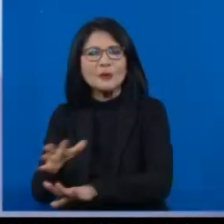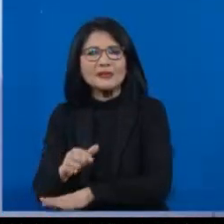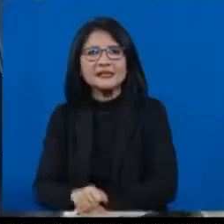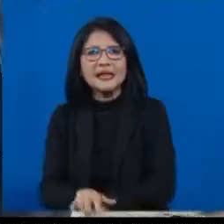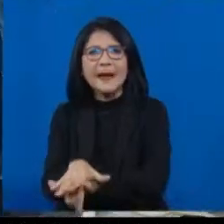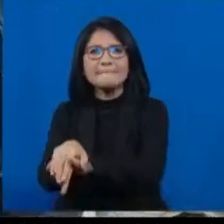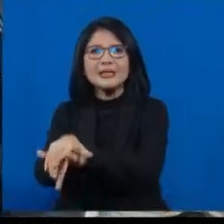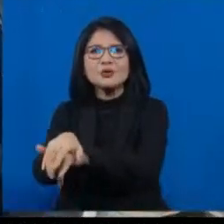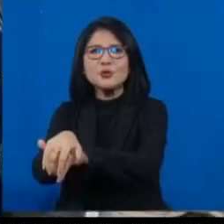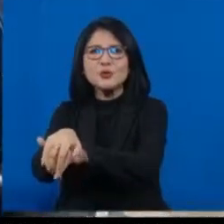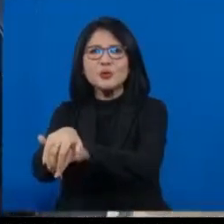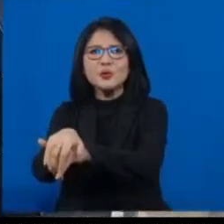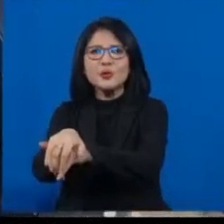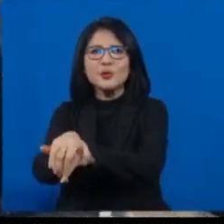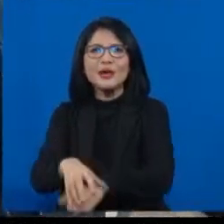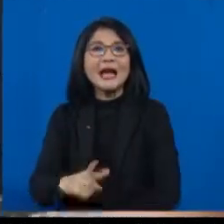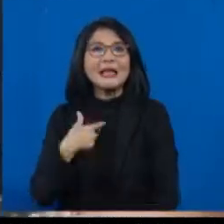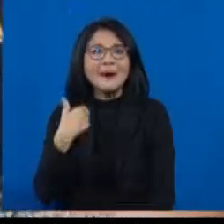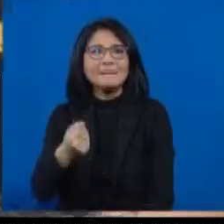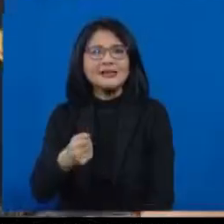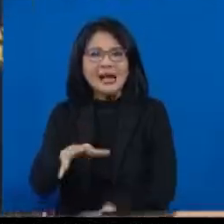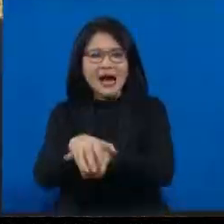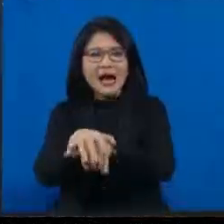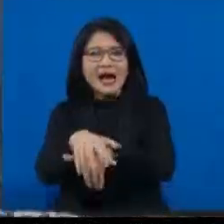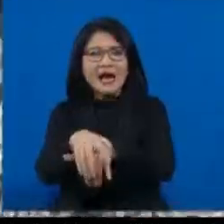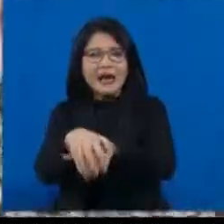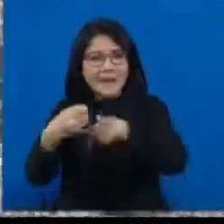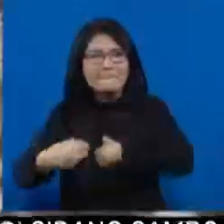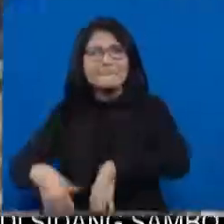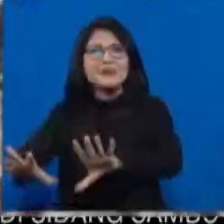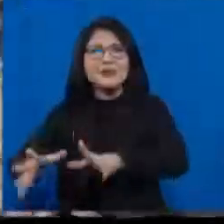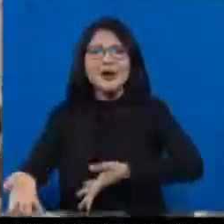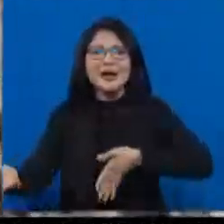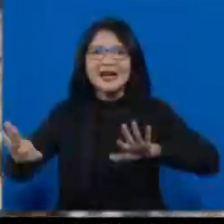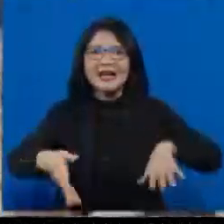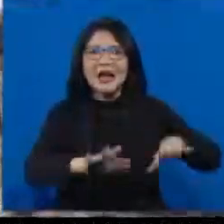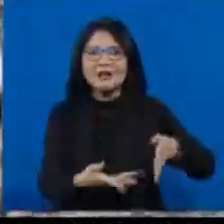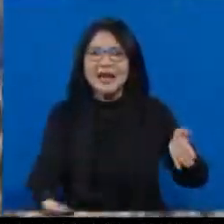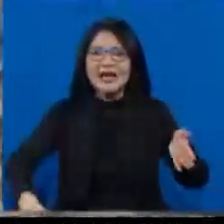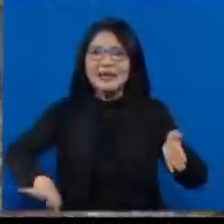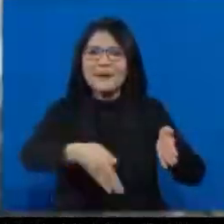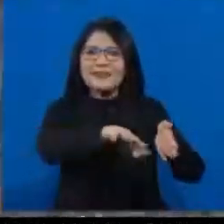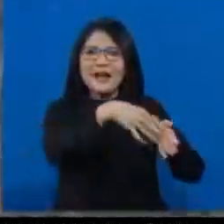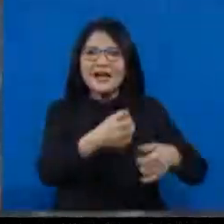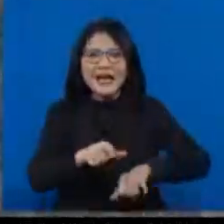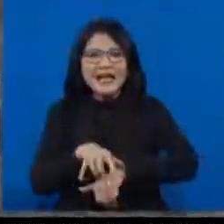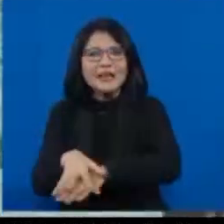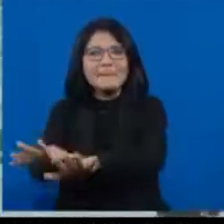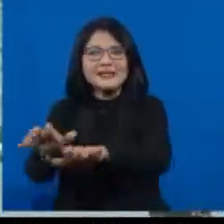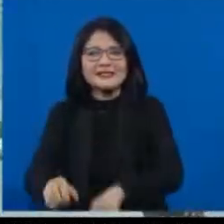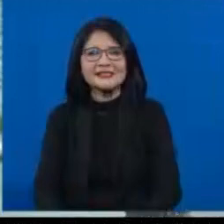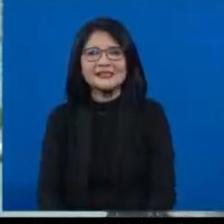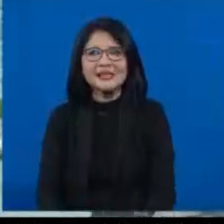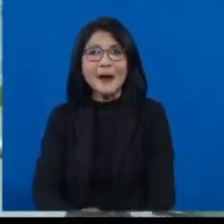Resor Merak. Mereka juga diperbolehkan melepas liarkan tukik ini ke laut bebas di pantai Bilik Silijeh. Beragam atraksi